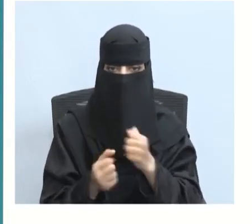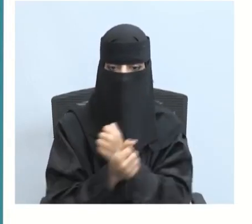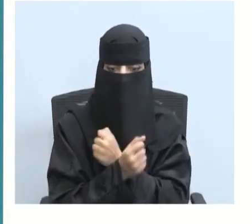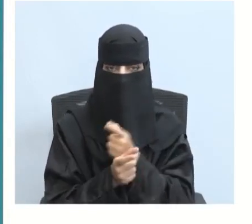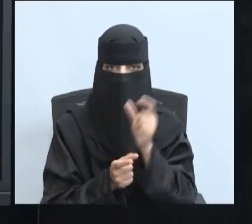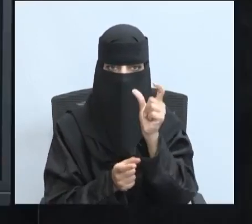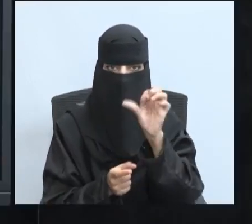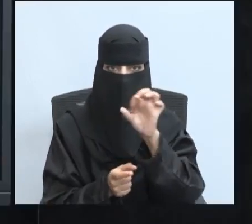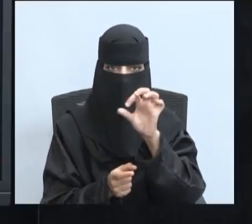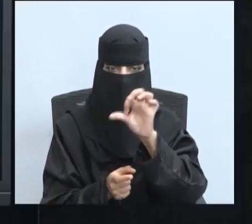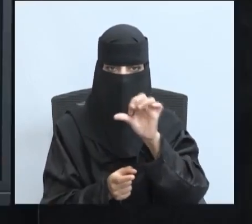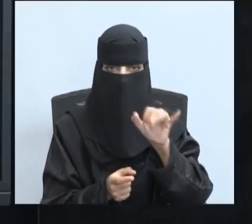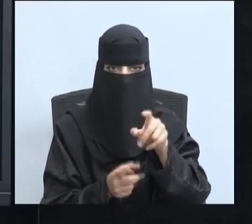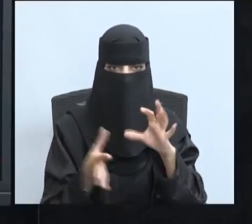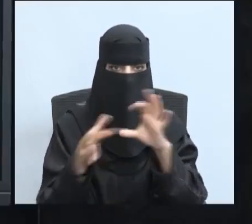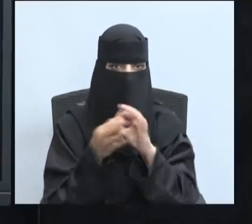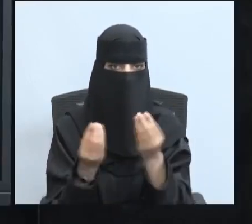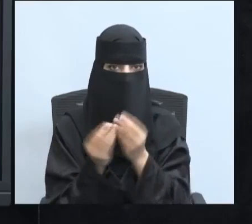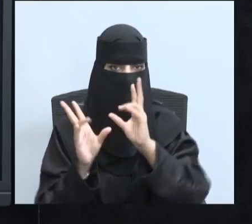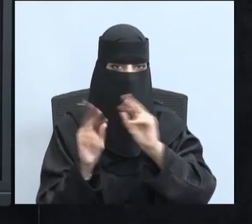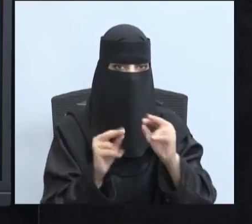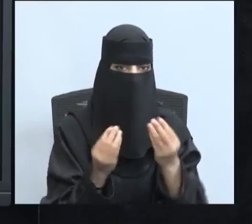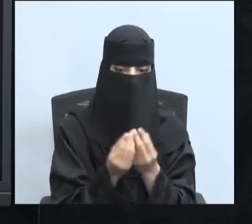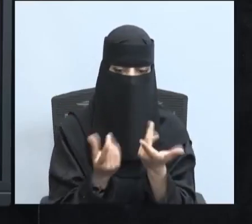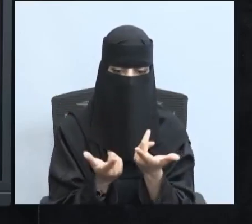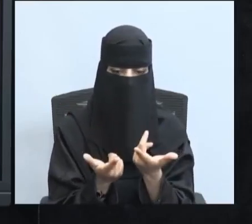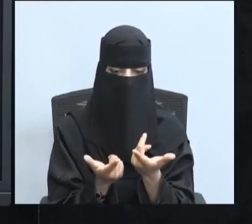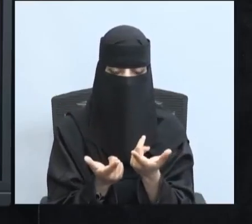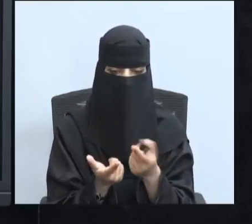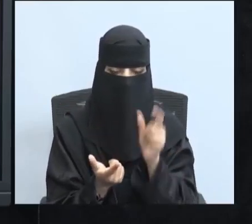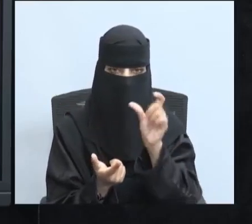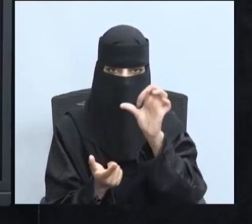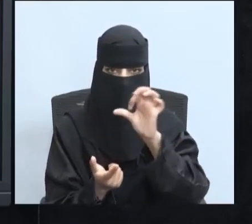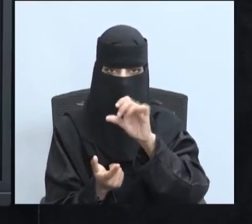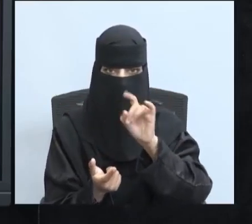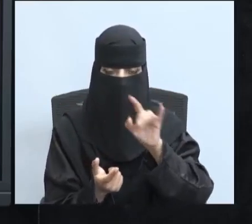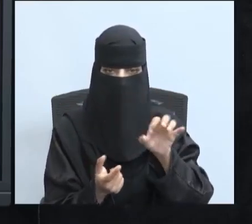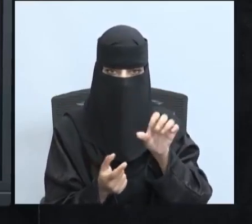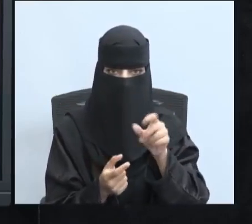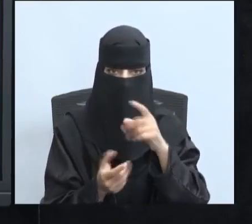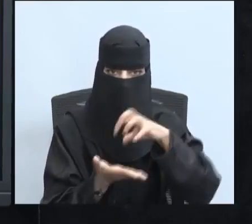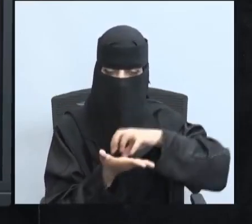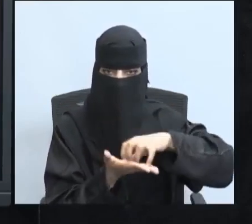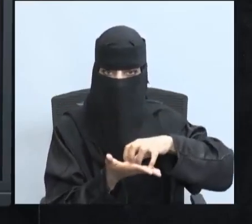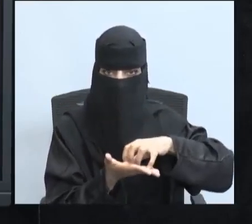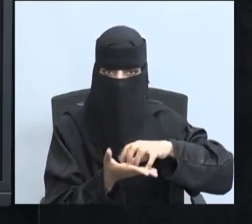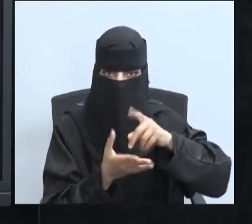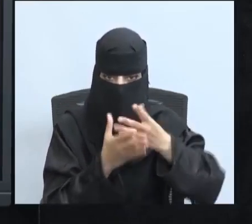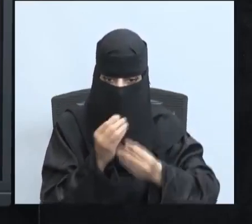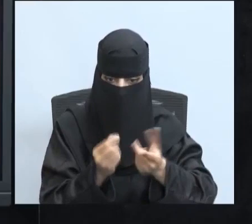النوويه ما العلاقه بينهما ممتاز الطاقه النوويه احد المنشات